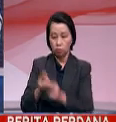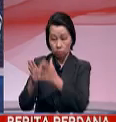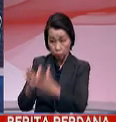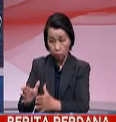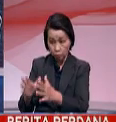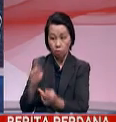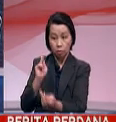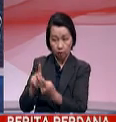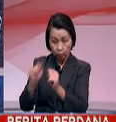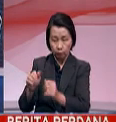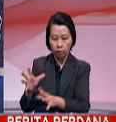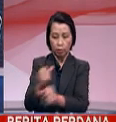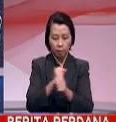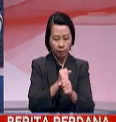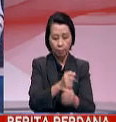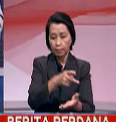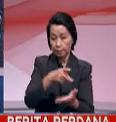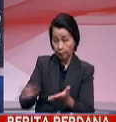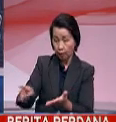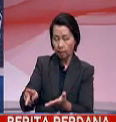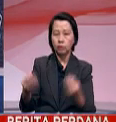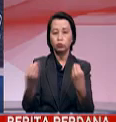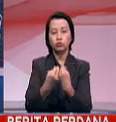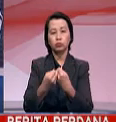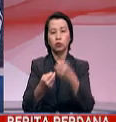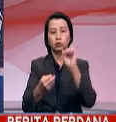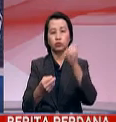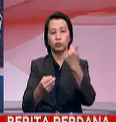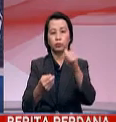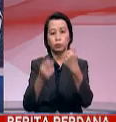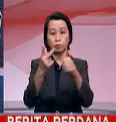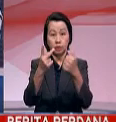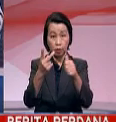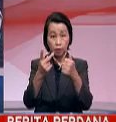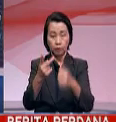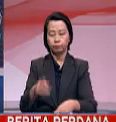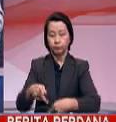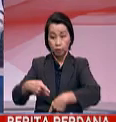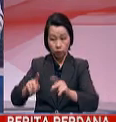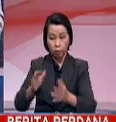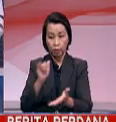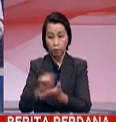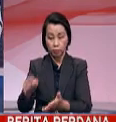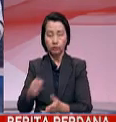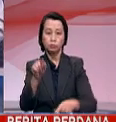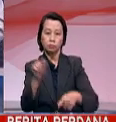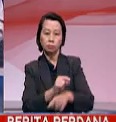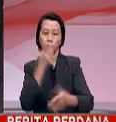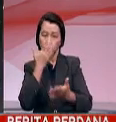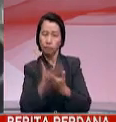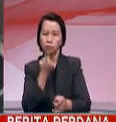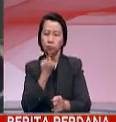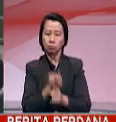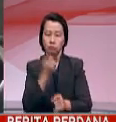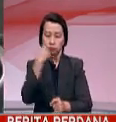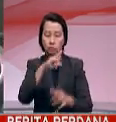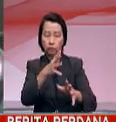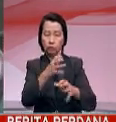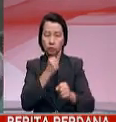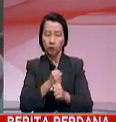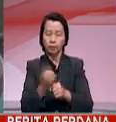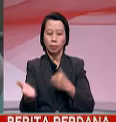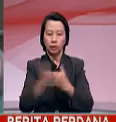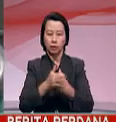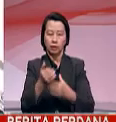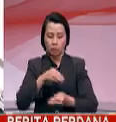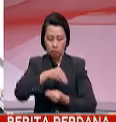boleh mendapatkan pembiayaan dengan jumlah sehingga RM10,000. Peluang berkenaan digunakan sebaik mungkin bagi mendapatkan